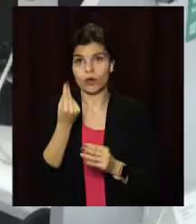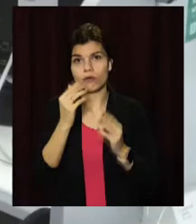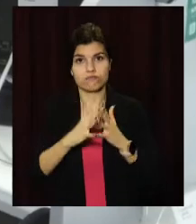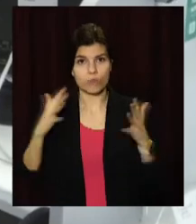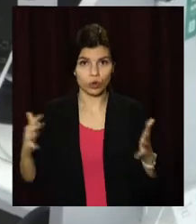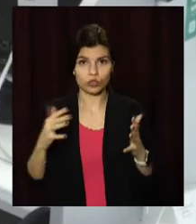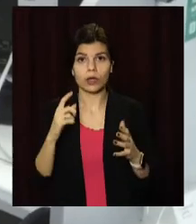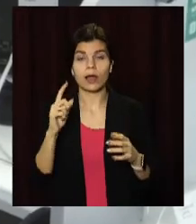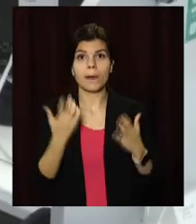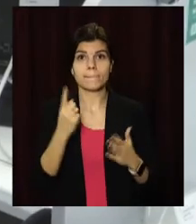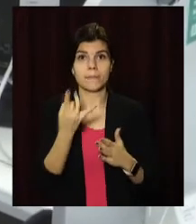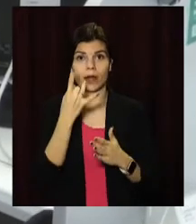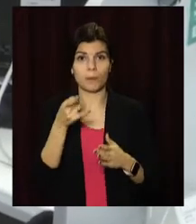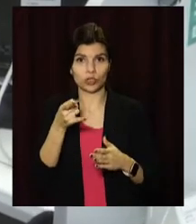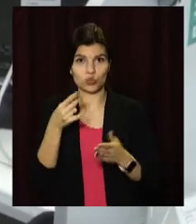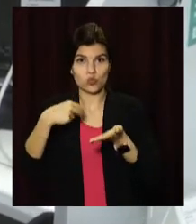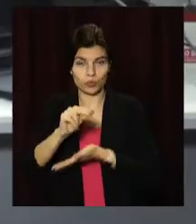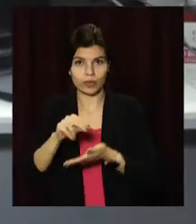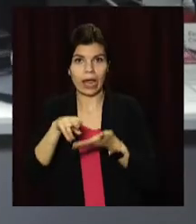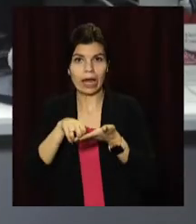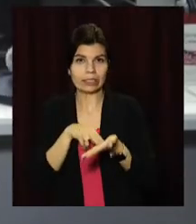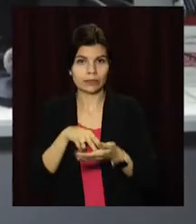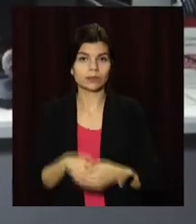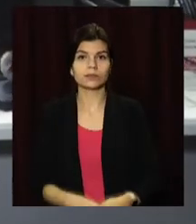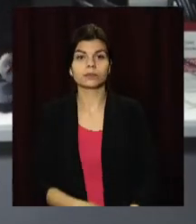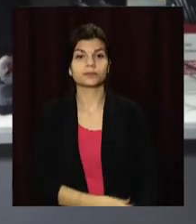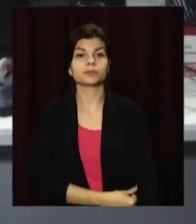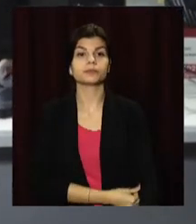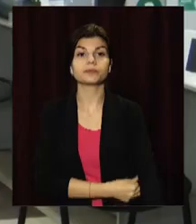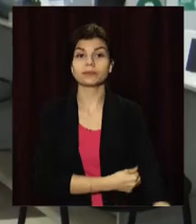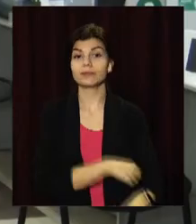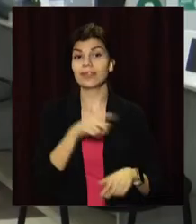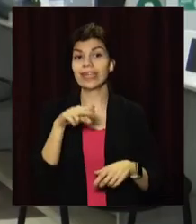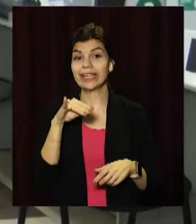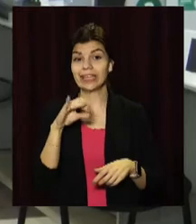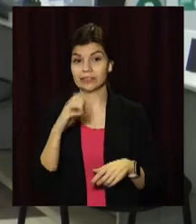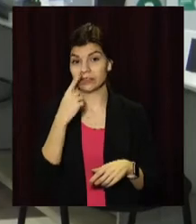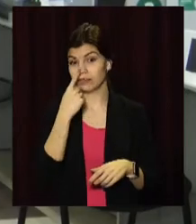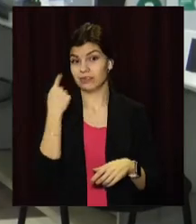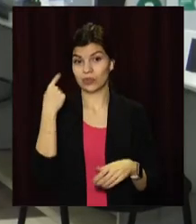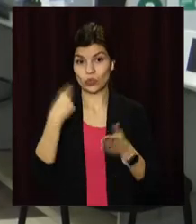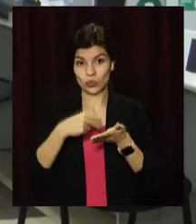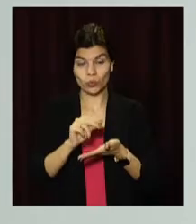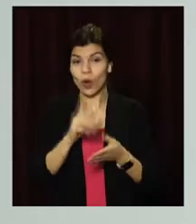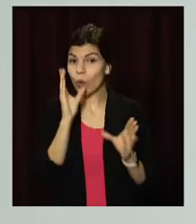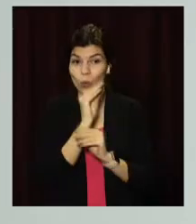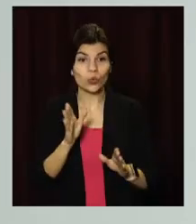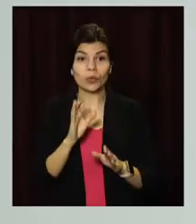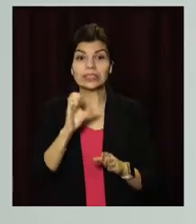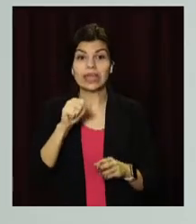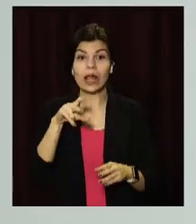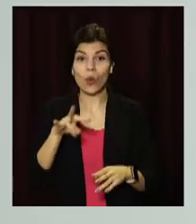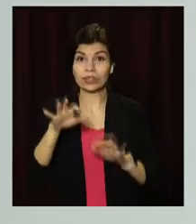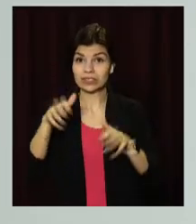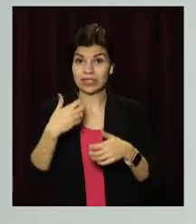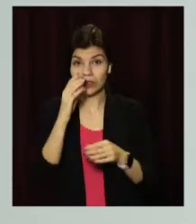Таранець. Денис свою автівку купив нещодавно. Каже, не встиг забрати з салону, але вже прийшов до регіонального сервісного центру МВС,